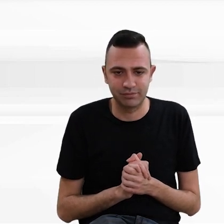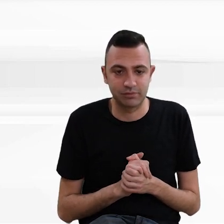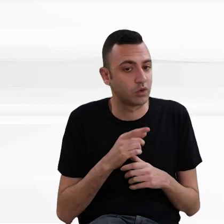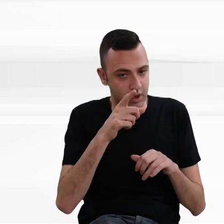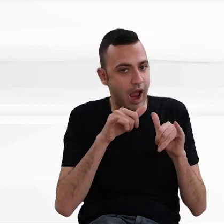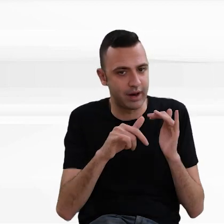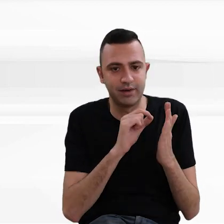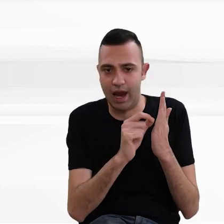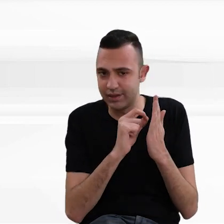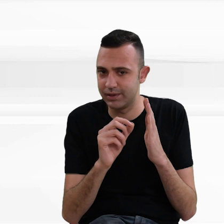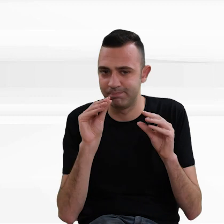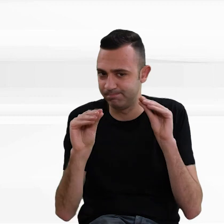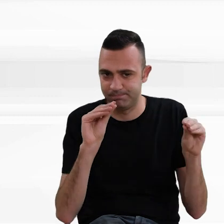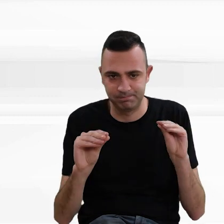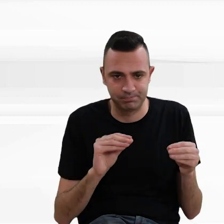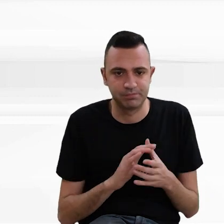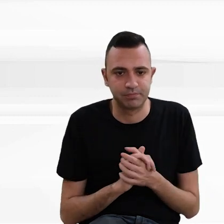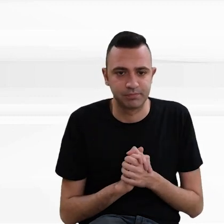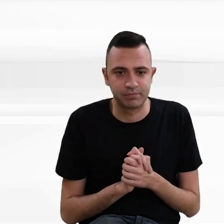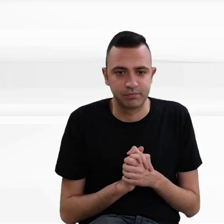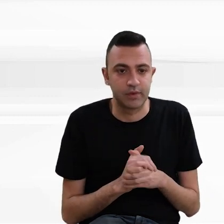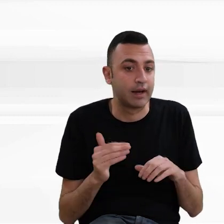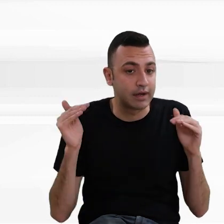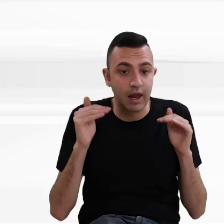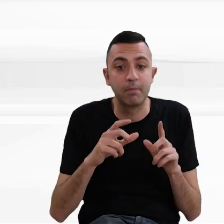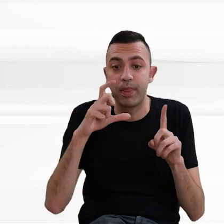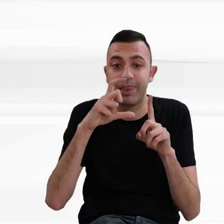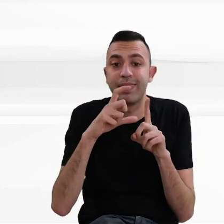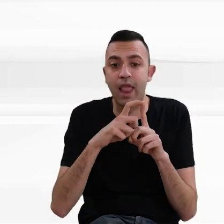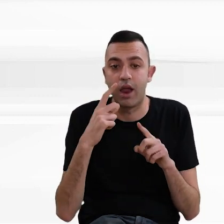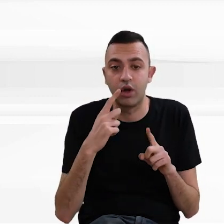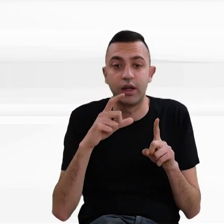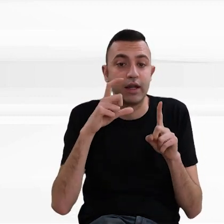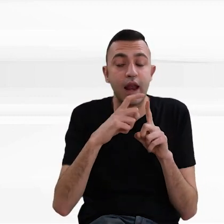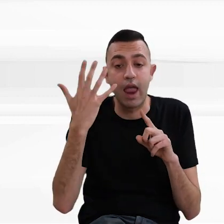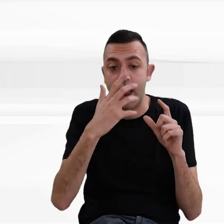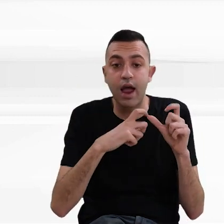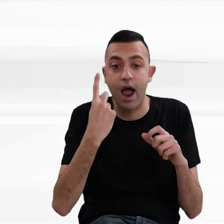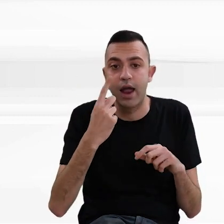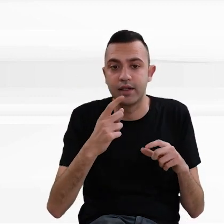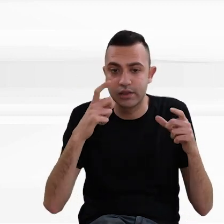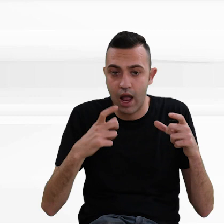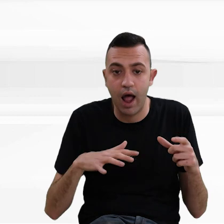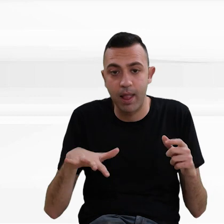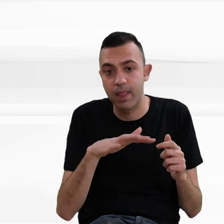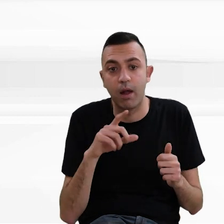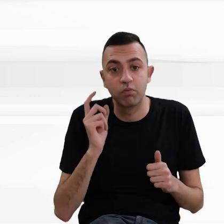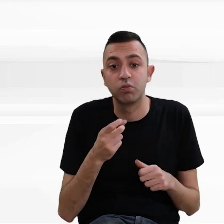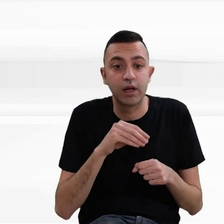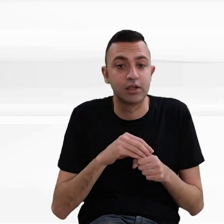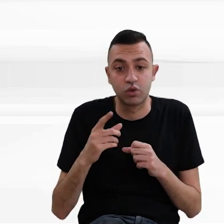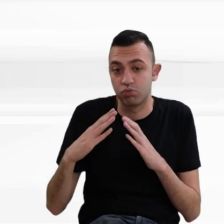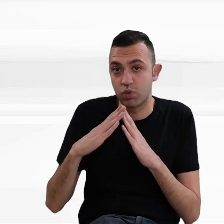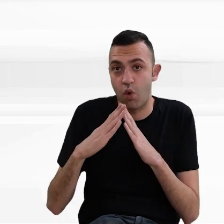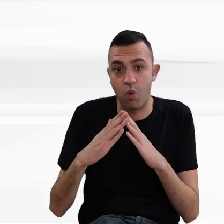ben burayı da yazdım eve gelip de kalemizi D karesinin alında bulmak için ona